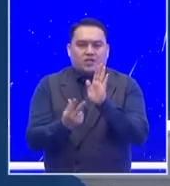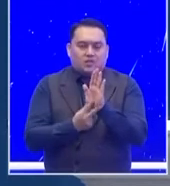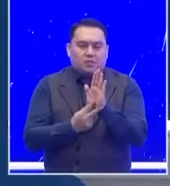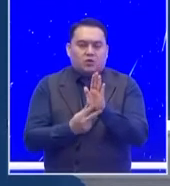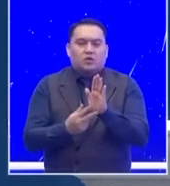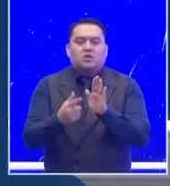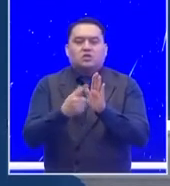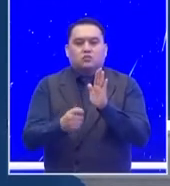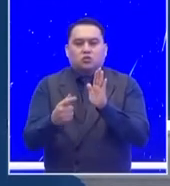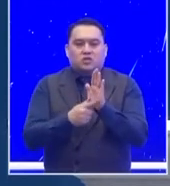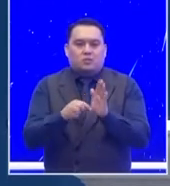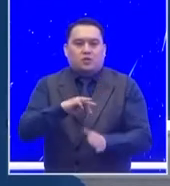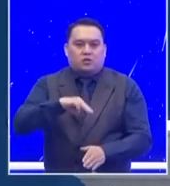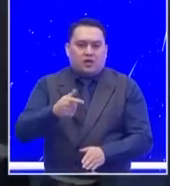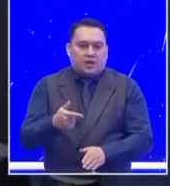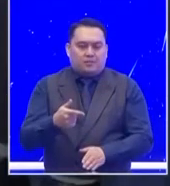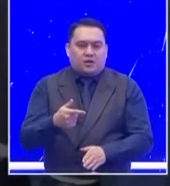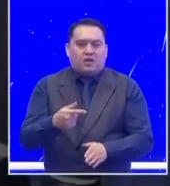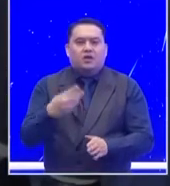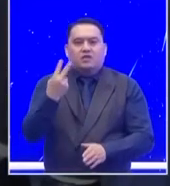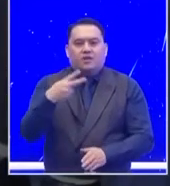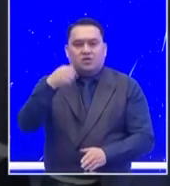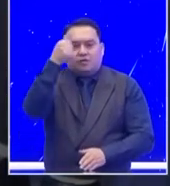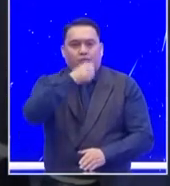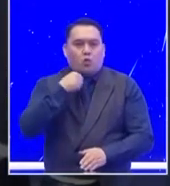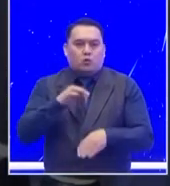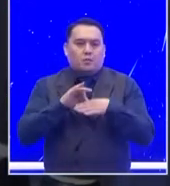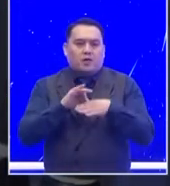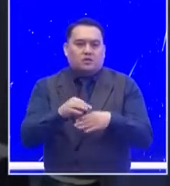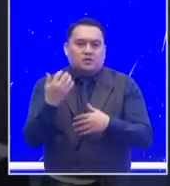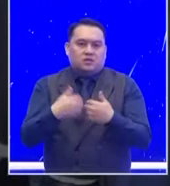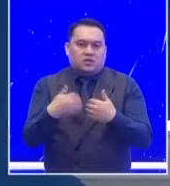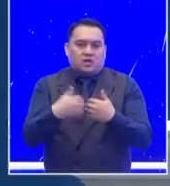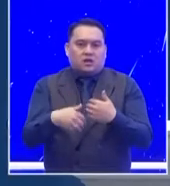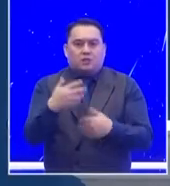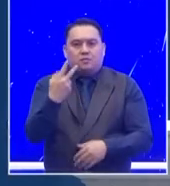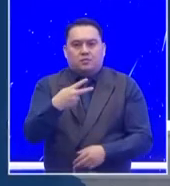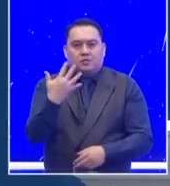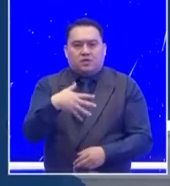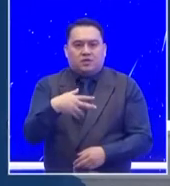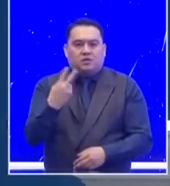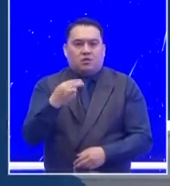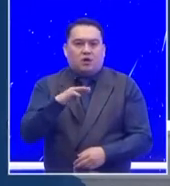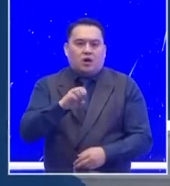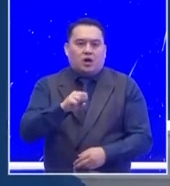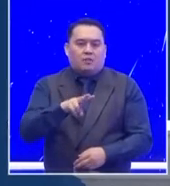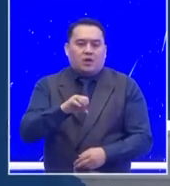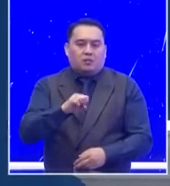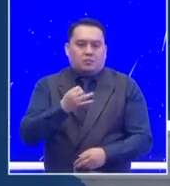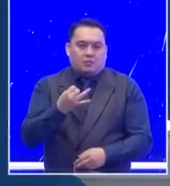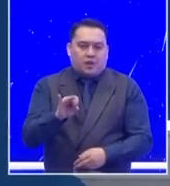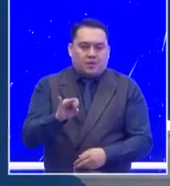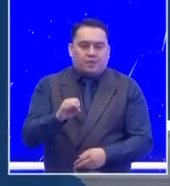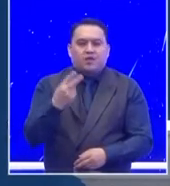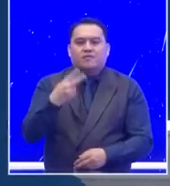сумму 770 миллионов тенге. В 2020 году будет проведен средний ремонт 52 километра трассы Кабанбай-Коктубе,